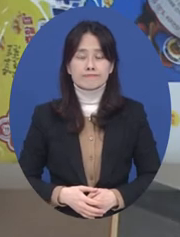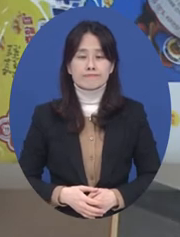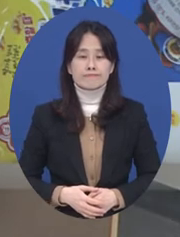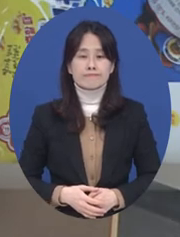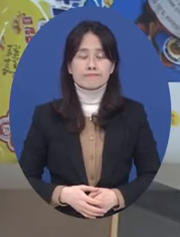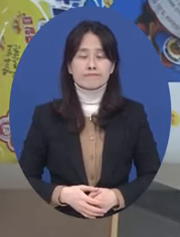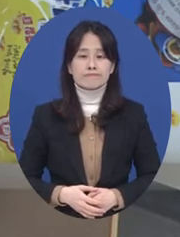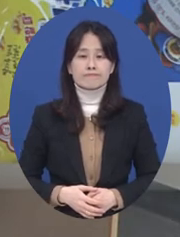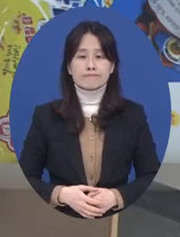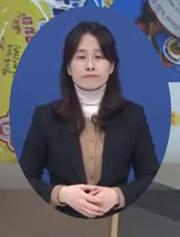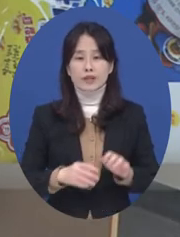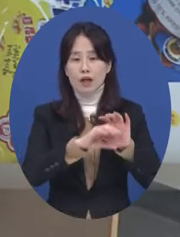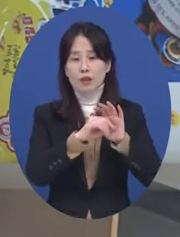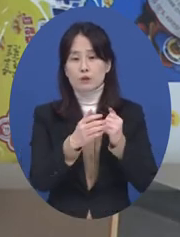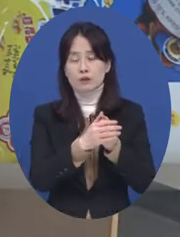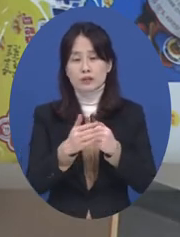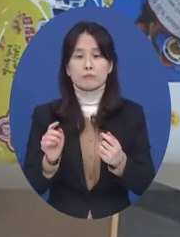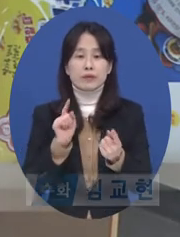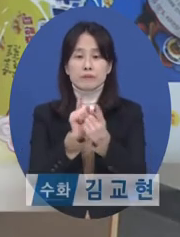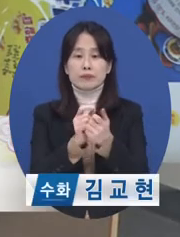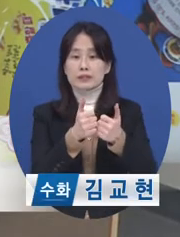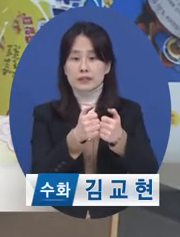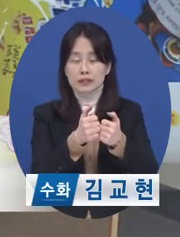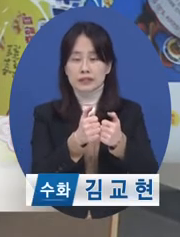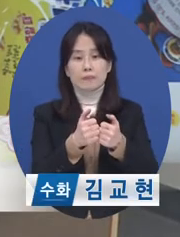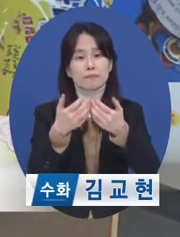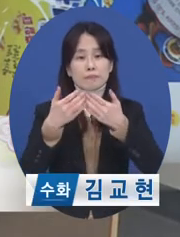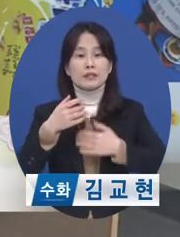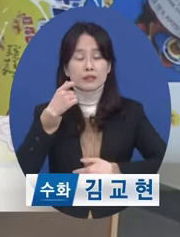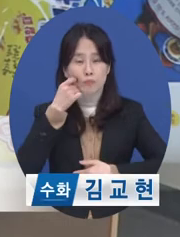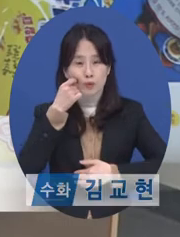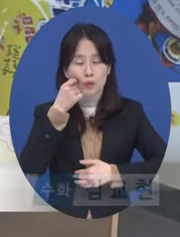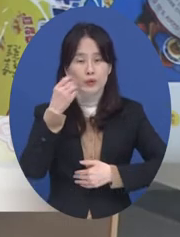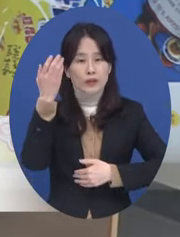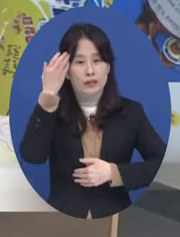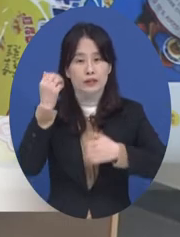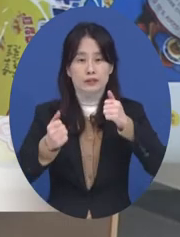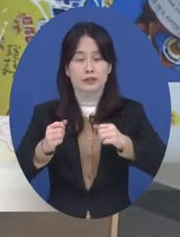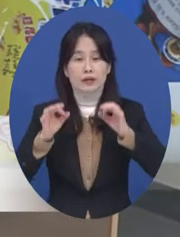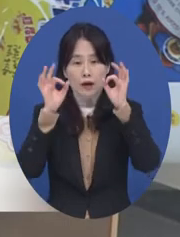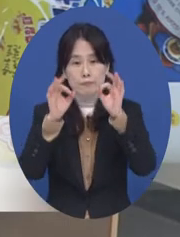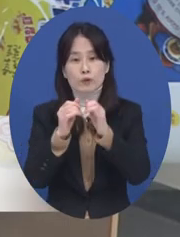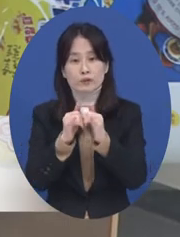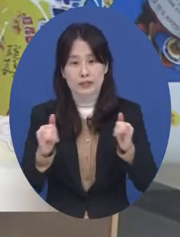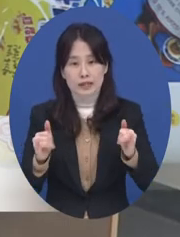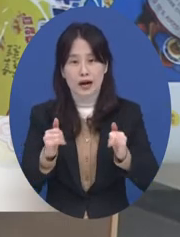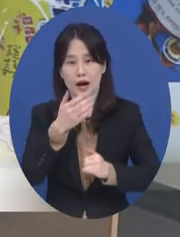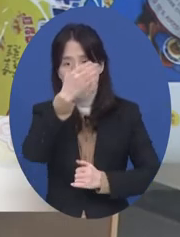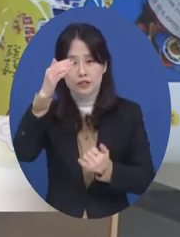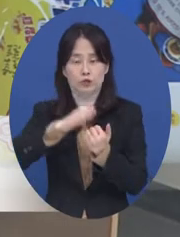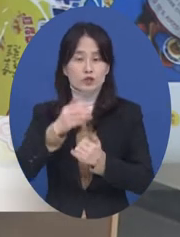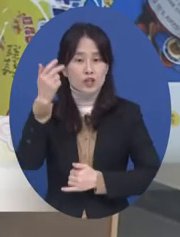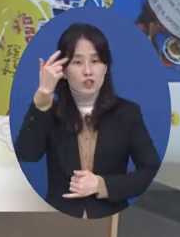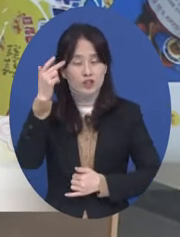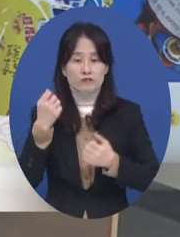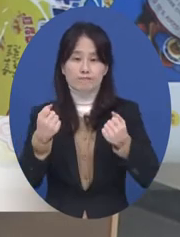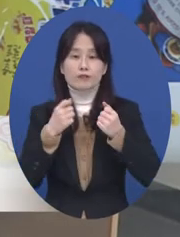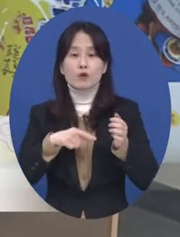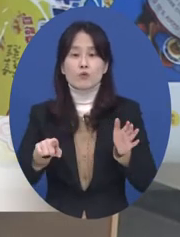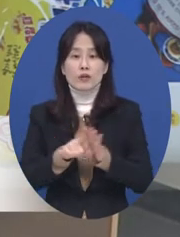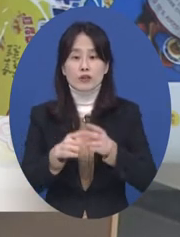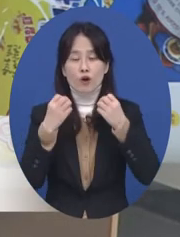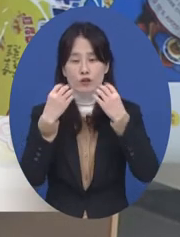경기도가 크로 날 그로 인해 대명 상담 서비스를 받지 못하는 수험생 을 비롯한 청소년들의 정신건강을 위해 새로운